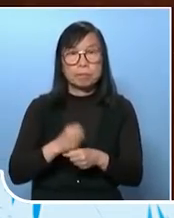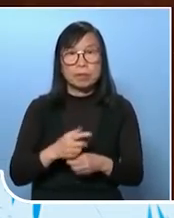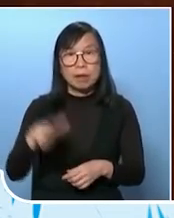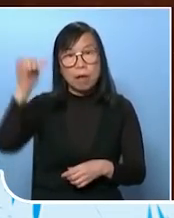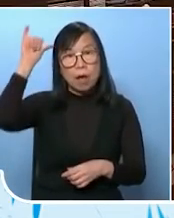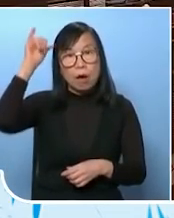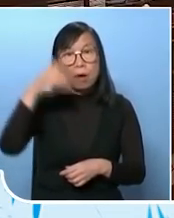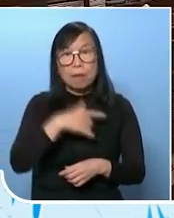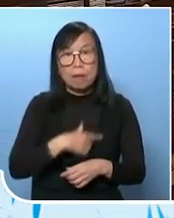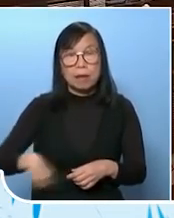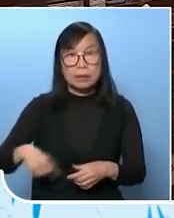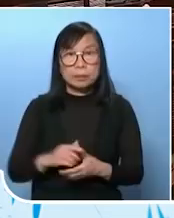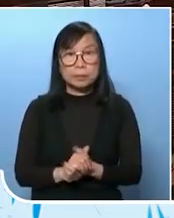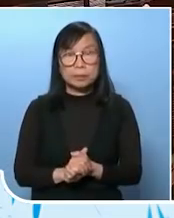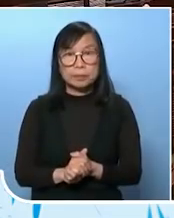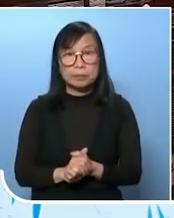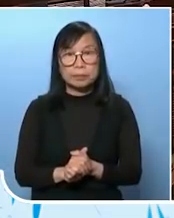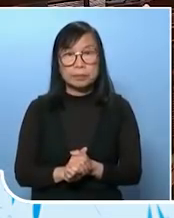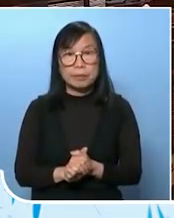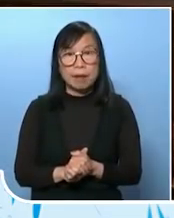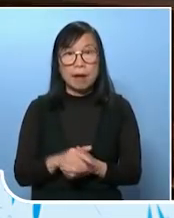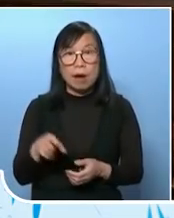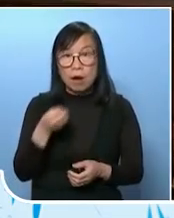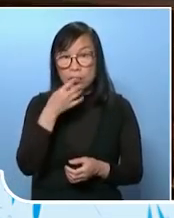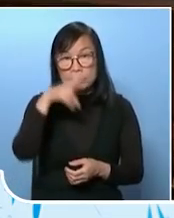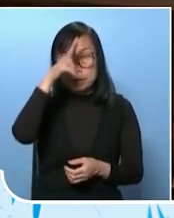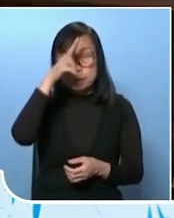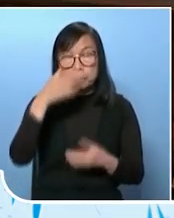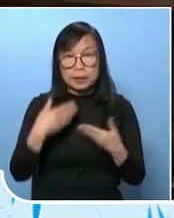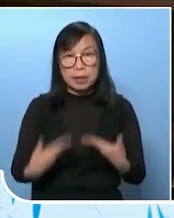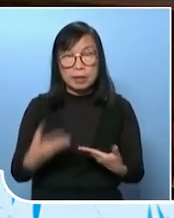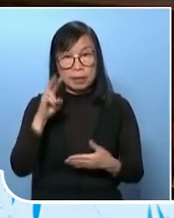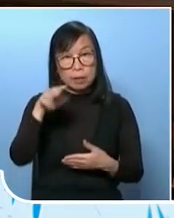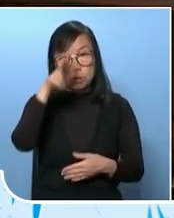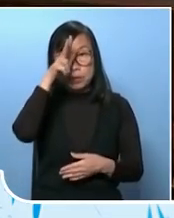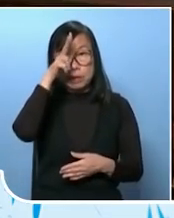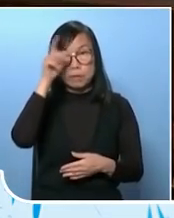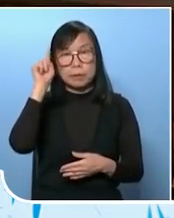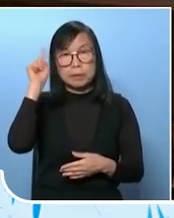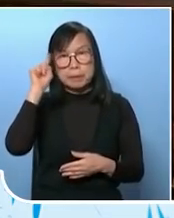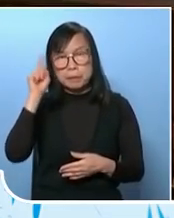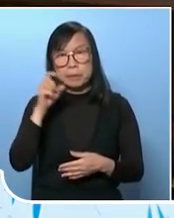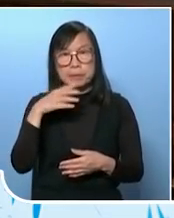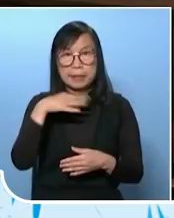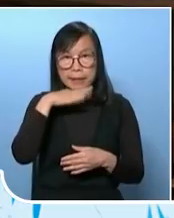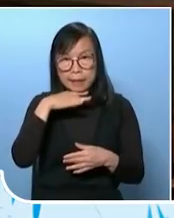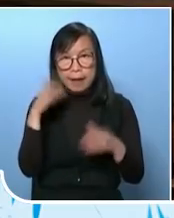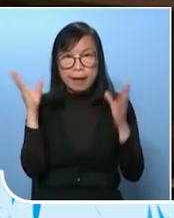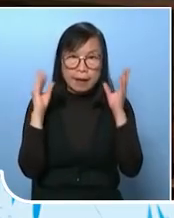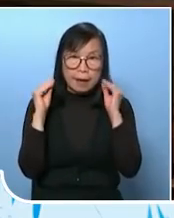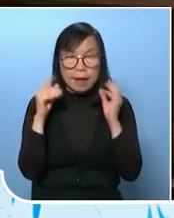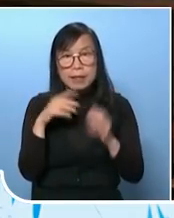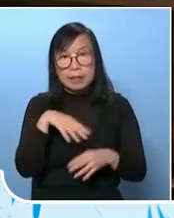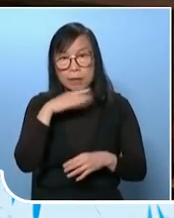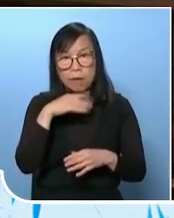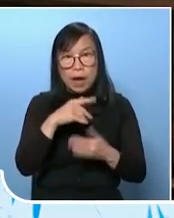員， 其實行政長官，其實現在我看到政府每天就著這些假新聞假消息，各個